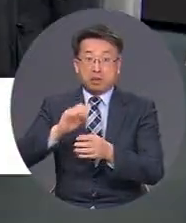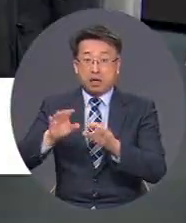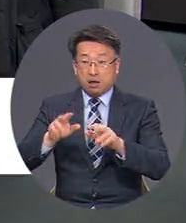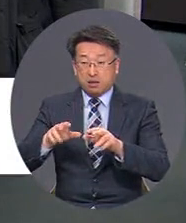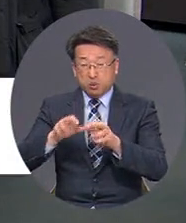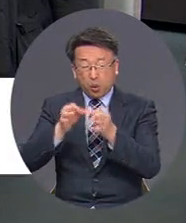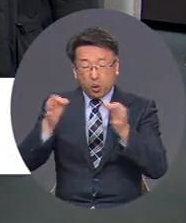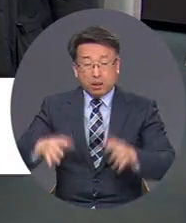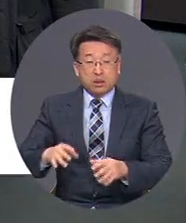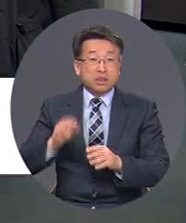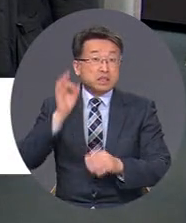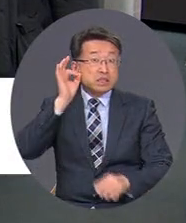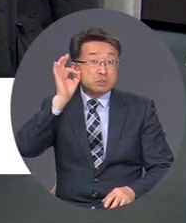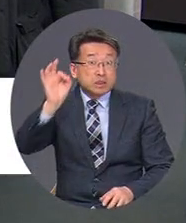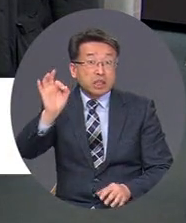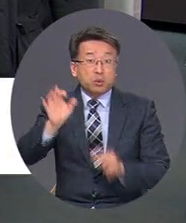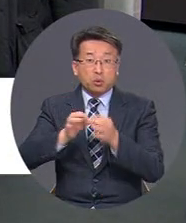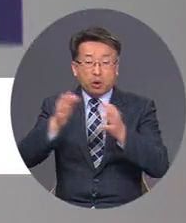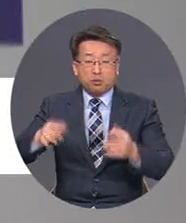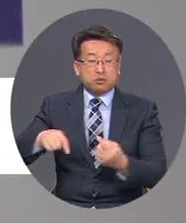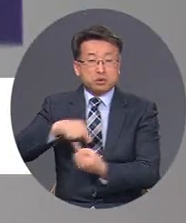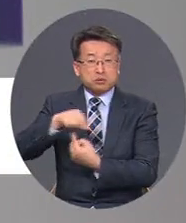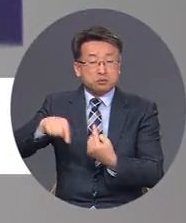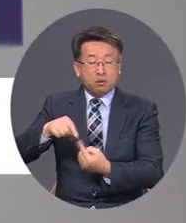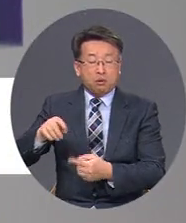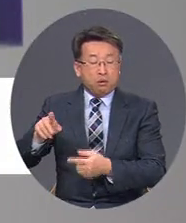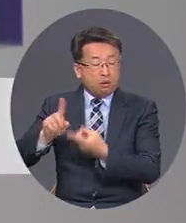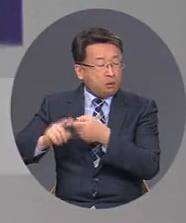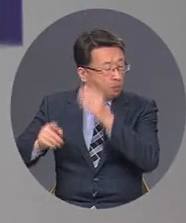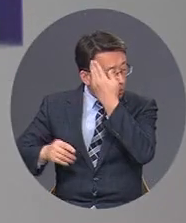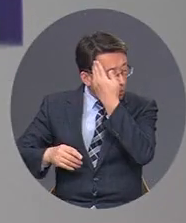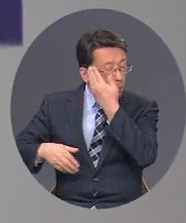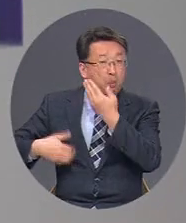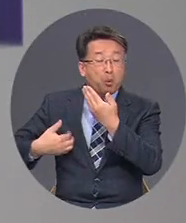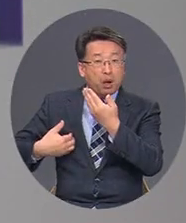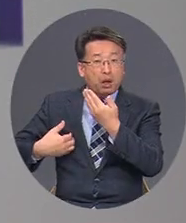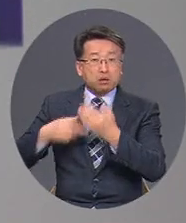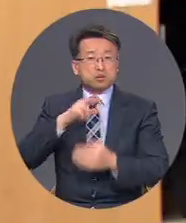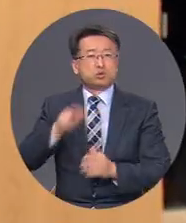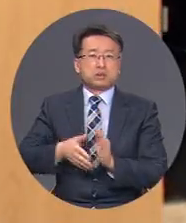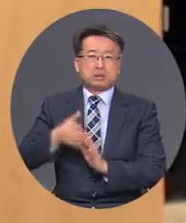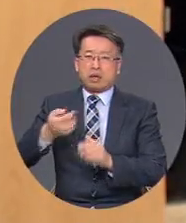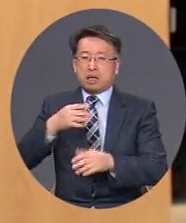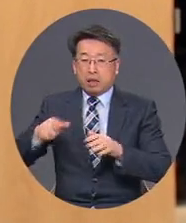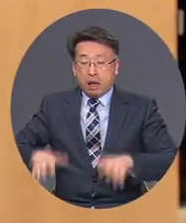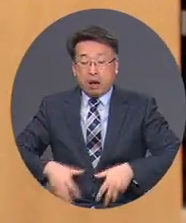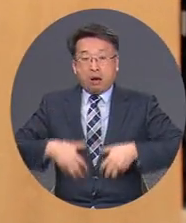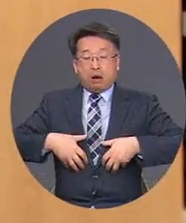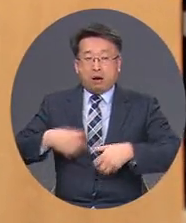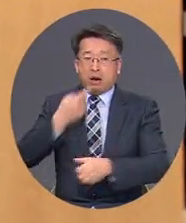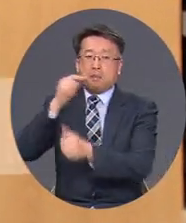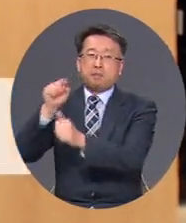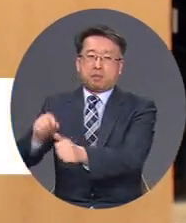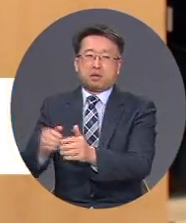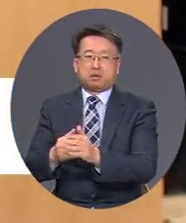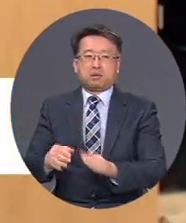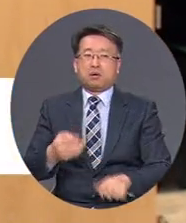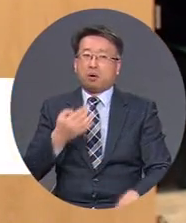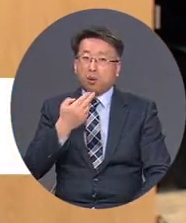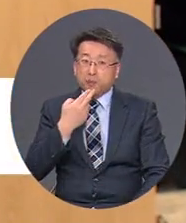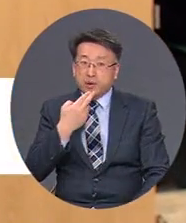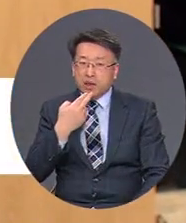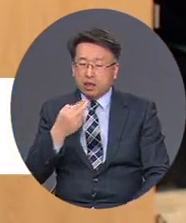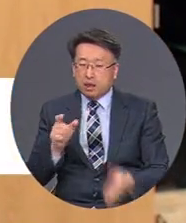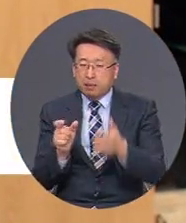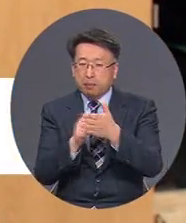있던 진주시는 뒤늦게 운영업체에 원산지 등록을 지시했습니다. 그게 없다는 걸 인지를 했고 지금